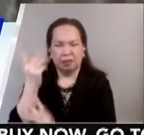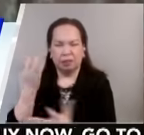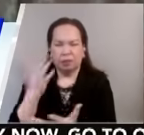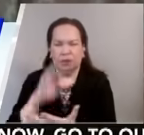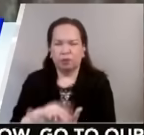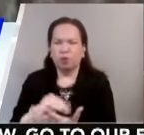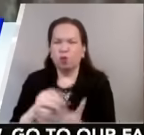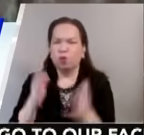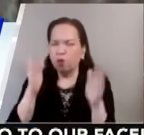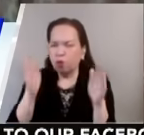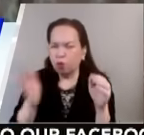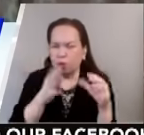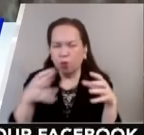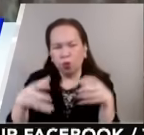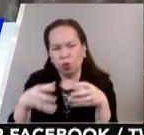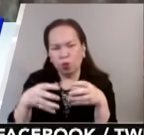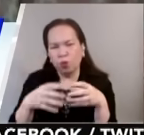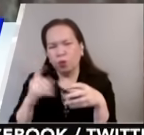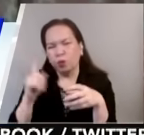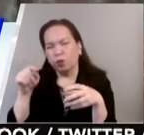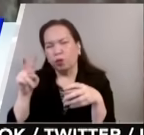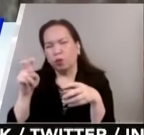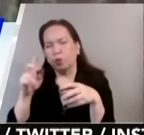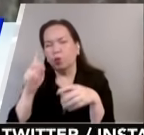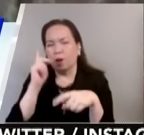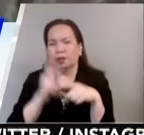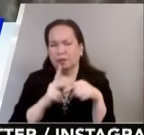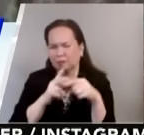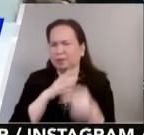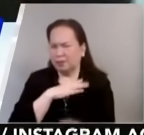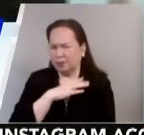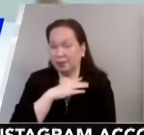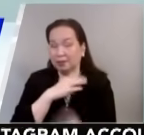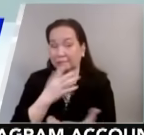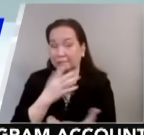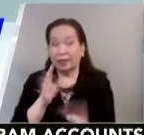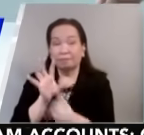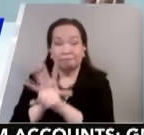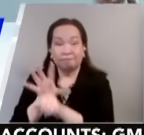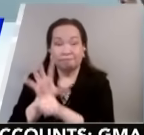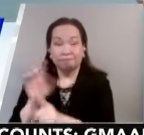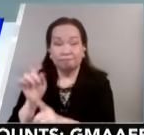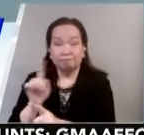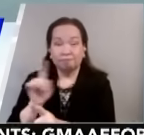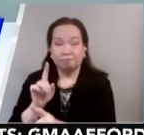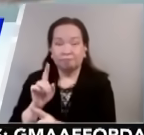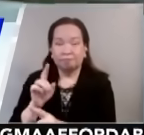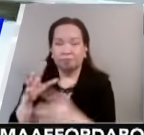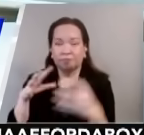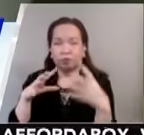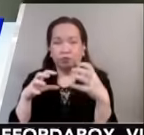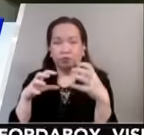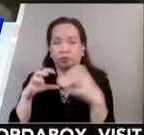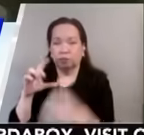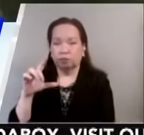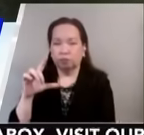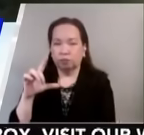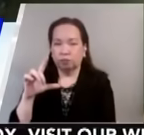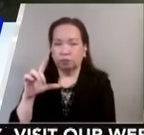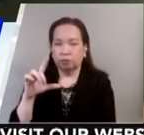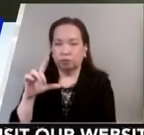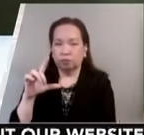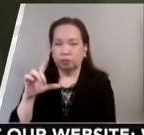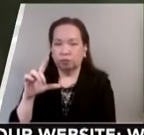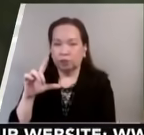nasa 1,200 kada kilo mabenta rin ngayon ang mga Frozen lechon na pwedeng paksiw na lechon